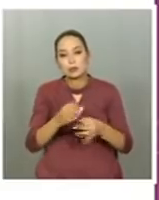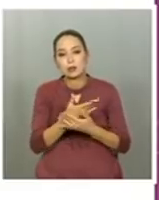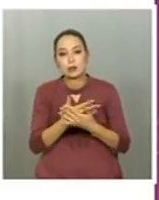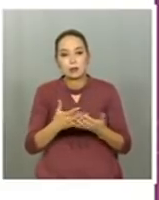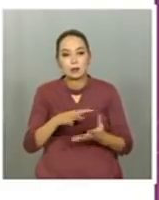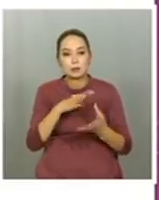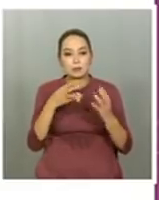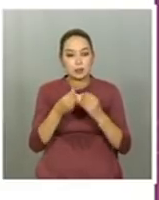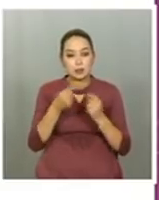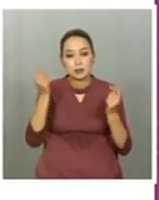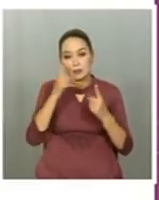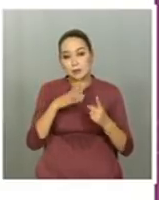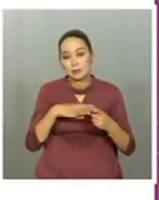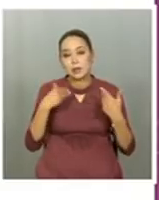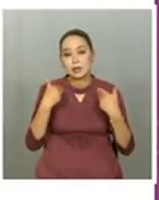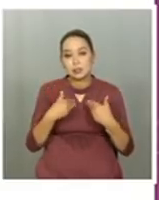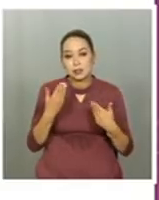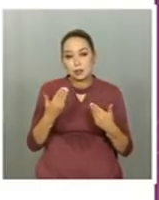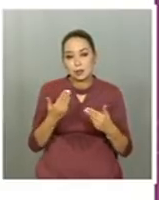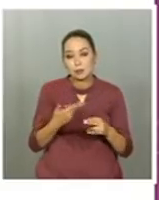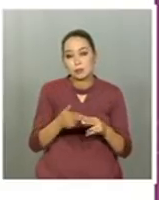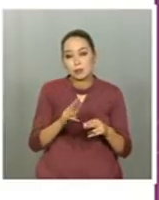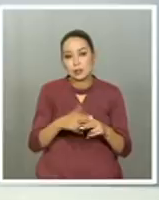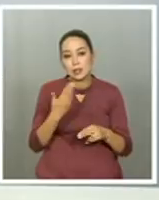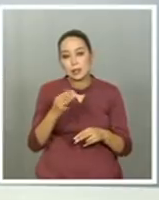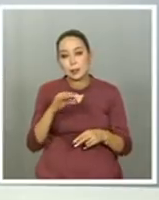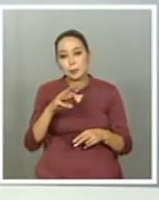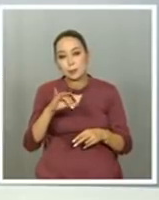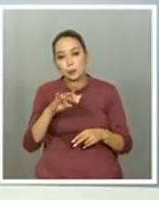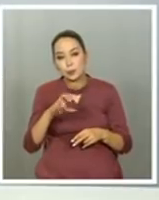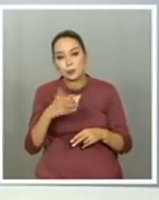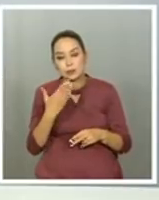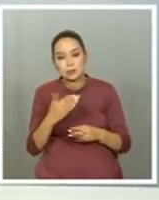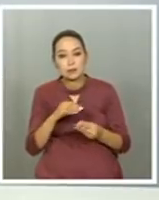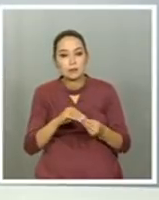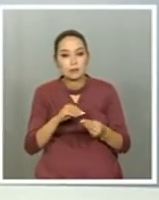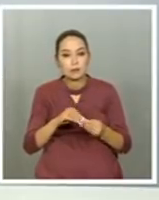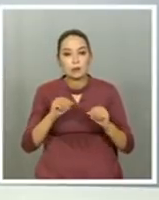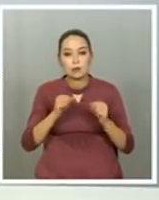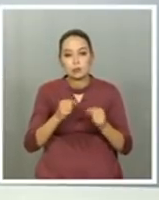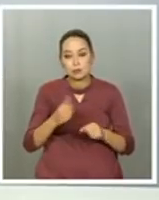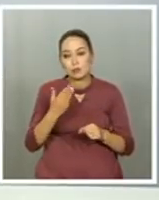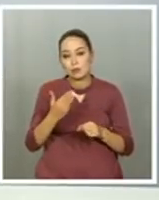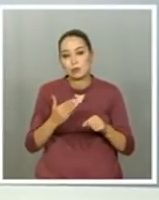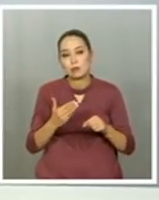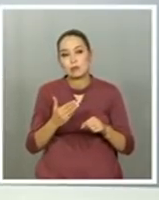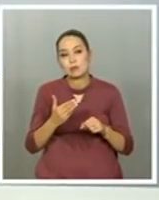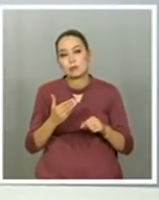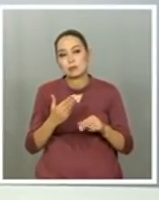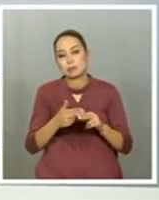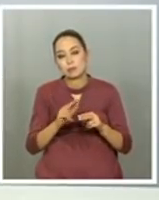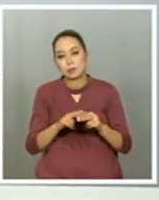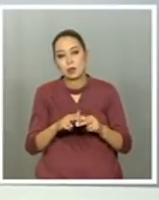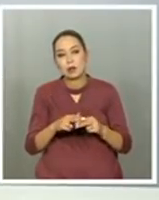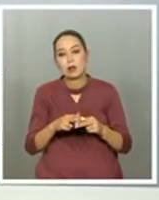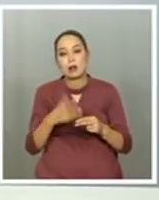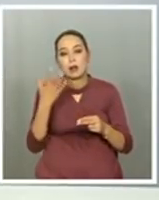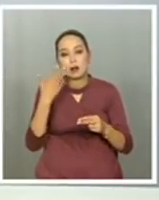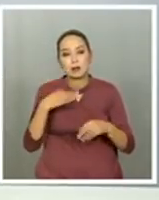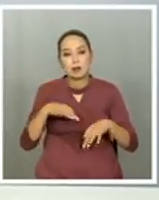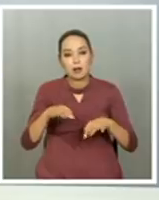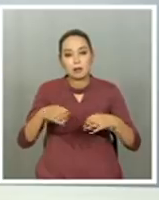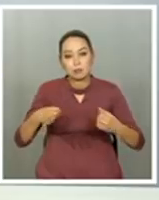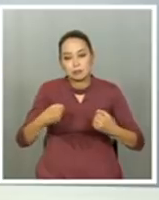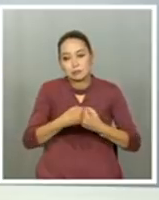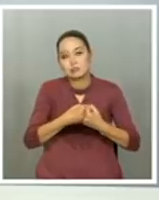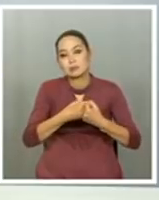әрекеттесуі кезінде олардың импульстарының сақталатынын көрдік. Және де соқтығысу, денелер өзара